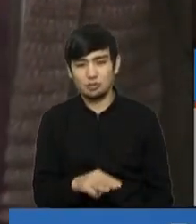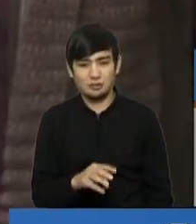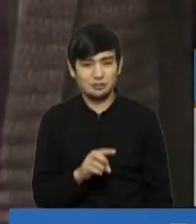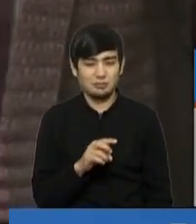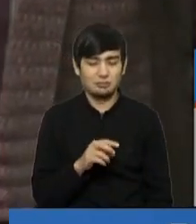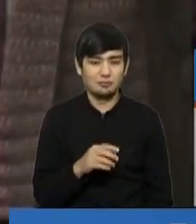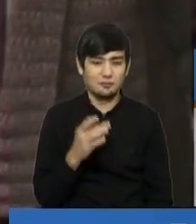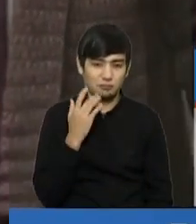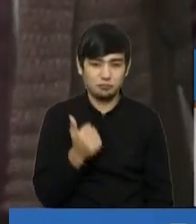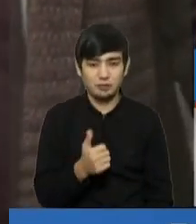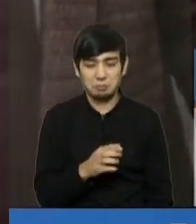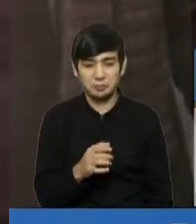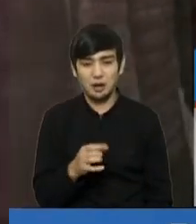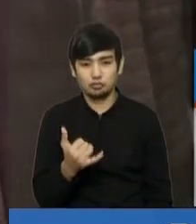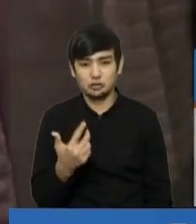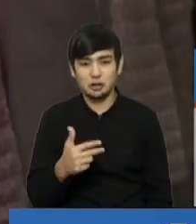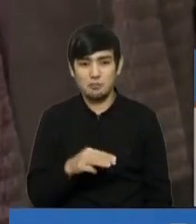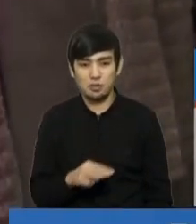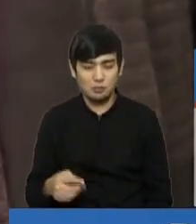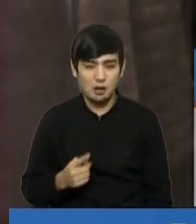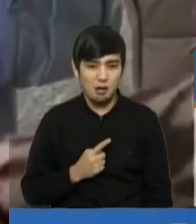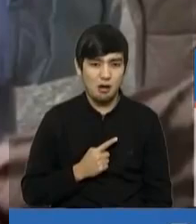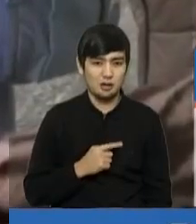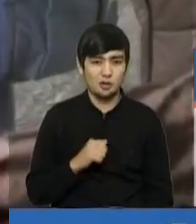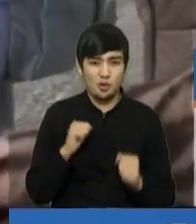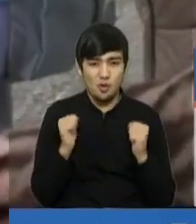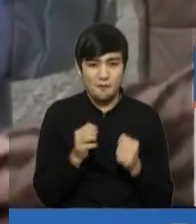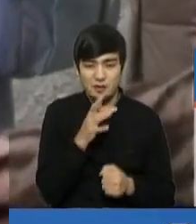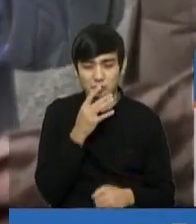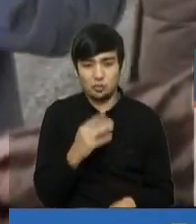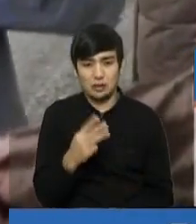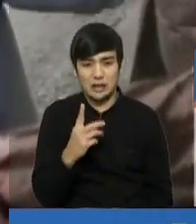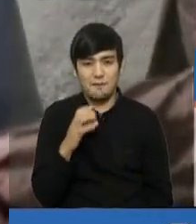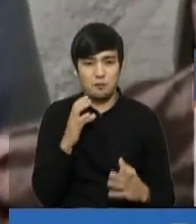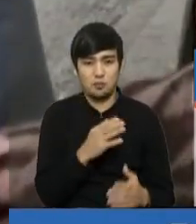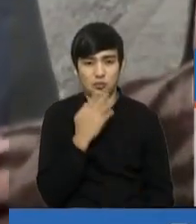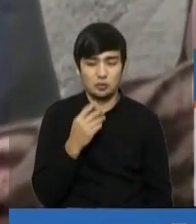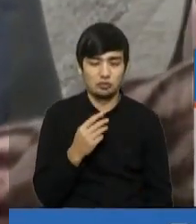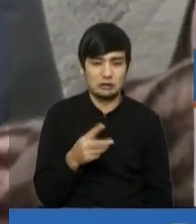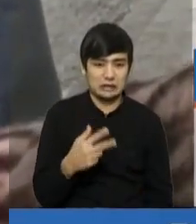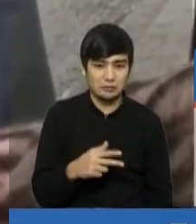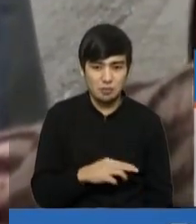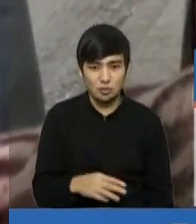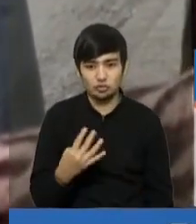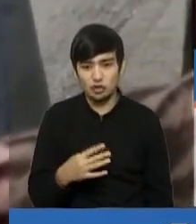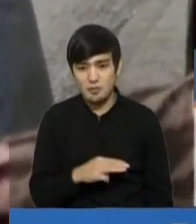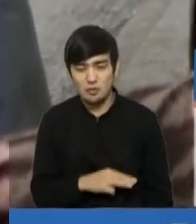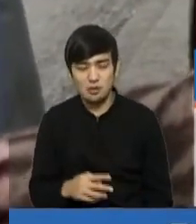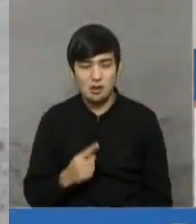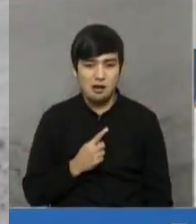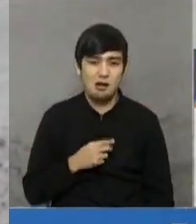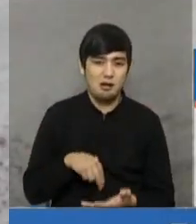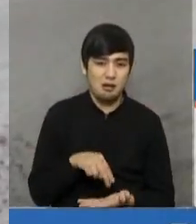емес. Әсіресе аяз күні 43 вообще жүрмейді. А енді жарты сағат, 40 сағат тұрғаным ол өте